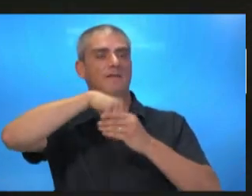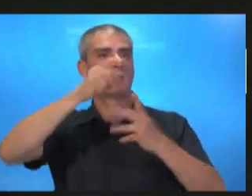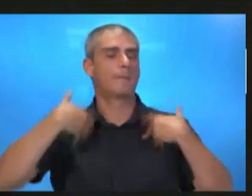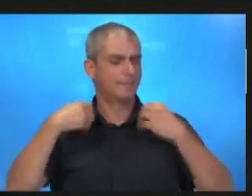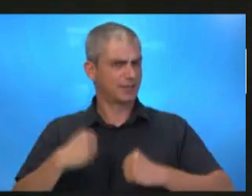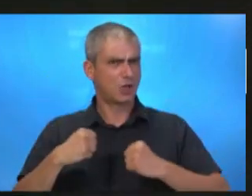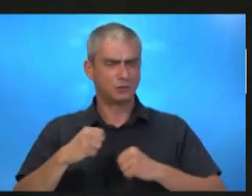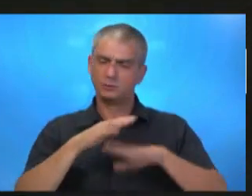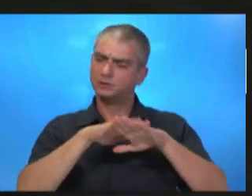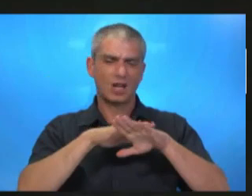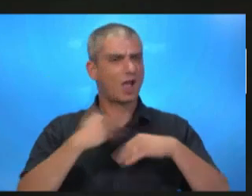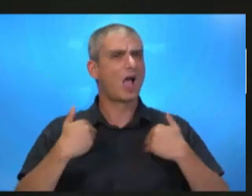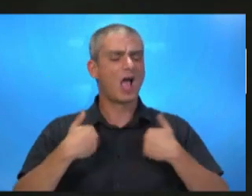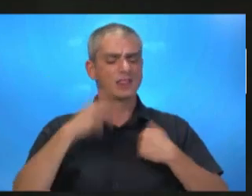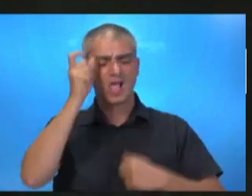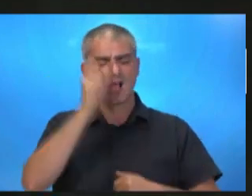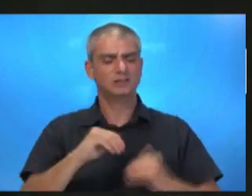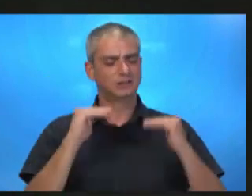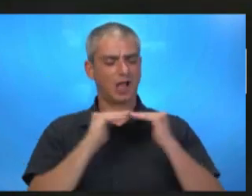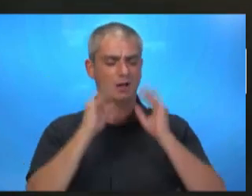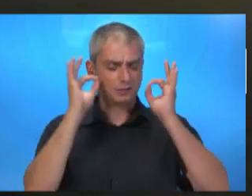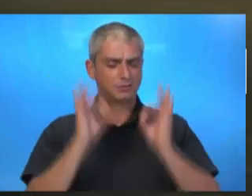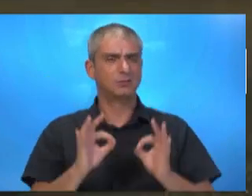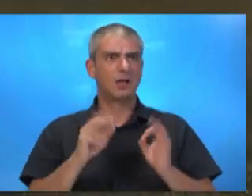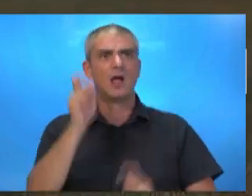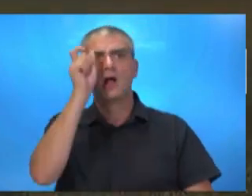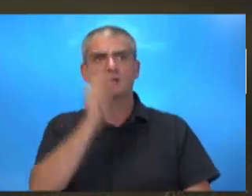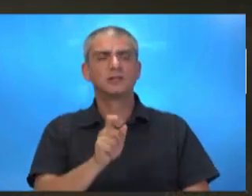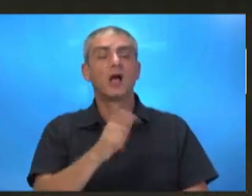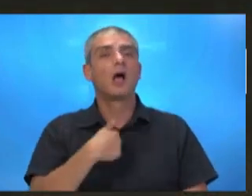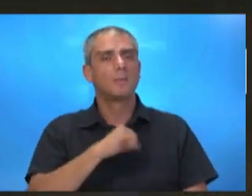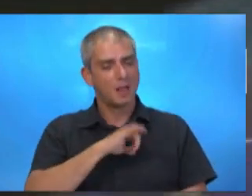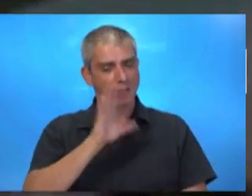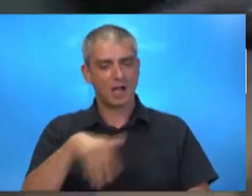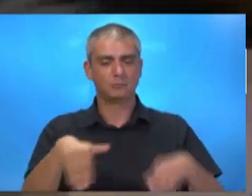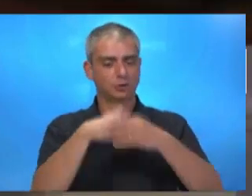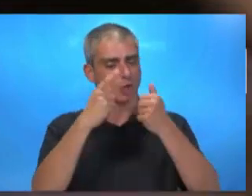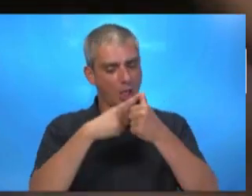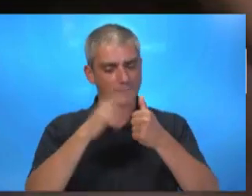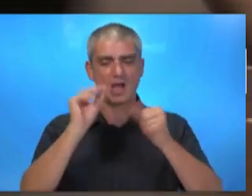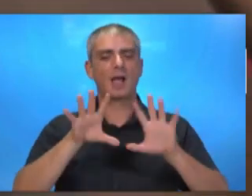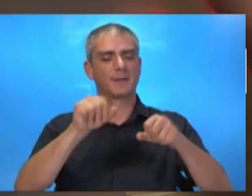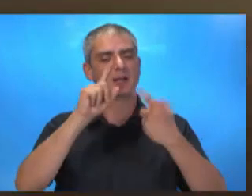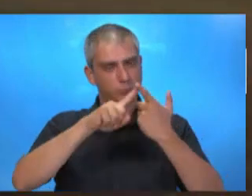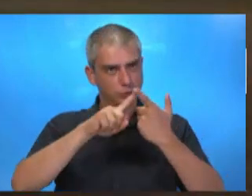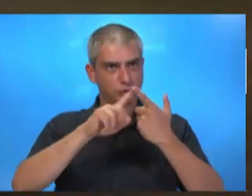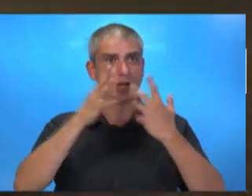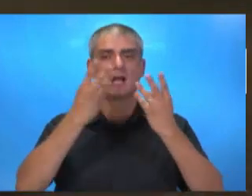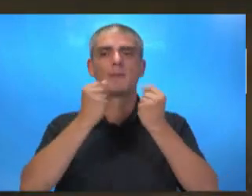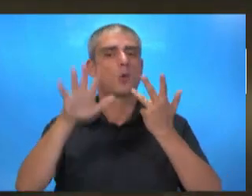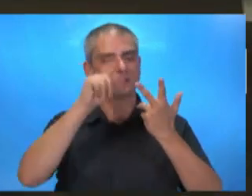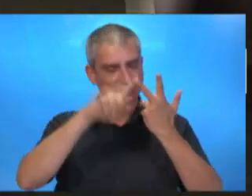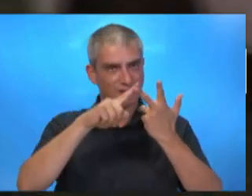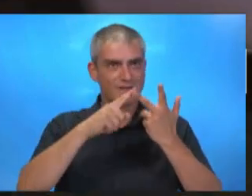סליחה, אני אזרח לכל דבר. אזרח מעניין אותו גם השלום גם הכיבוש, גם איכות הסביבה, ואני